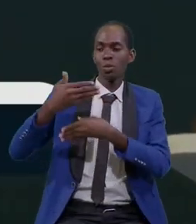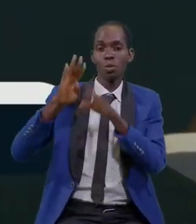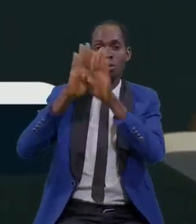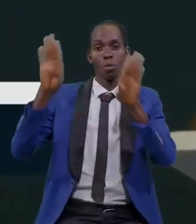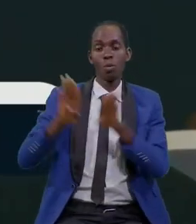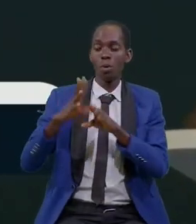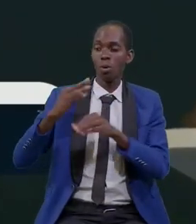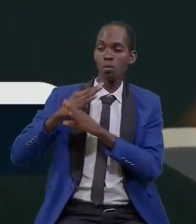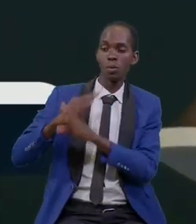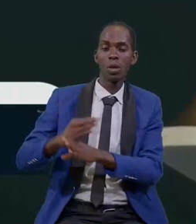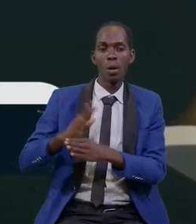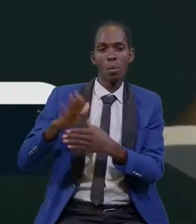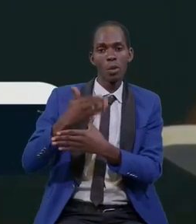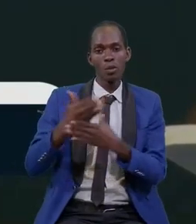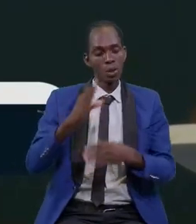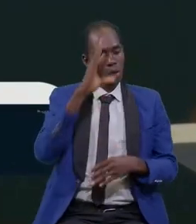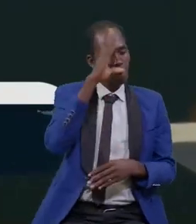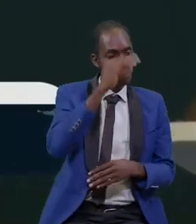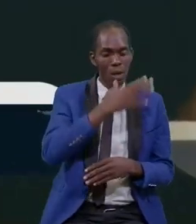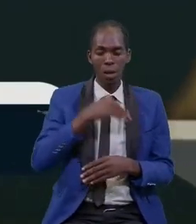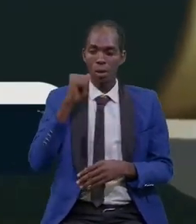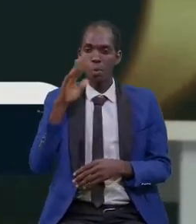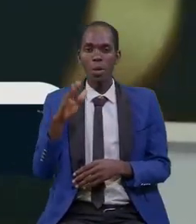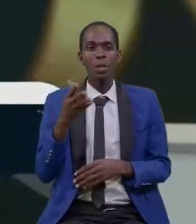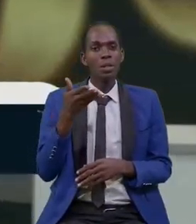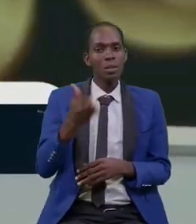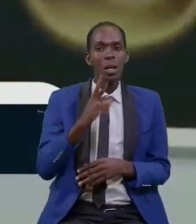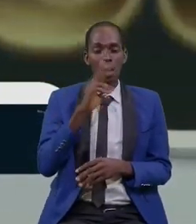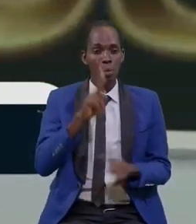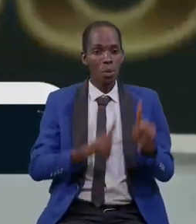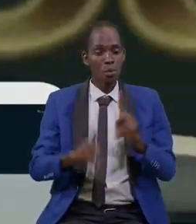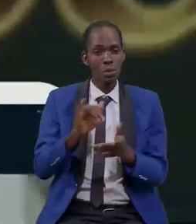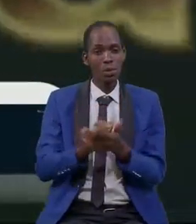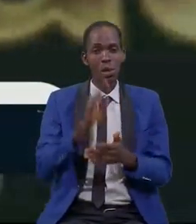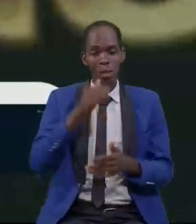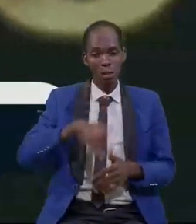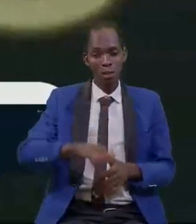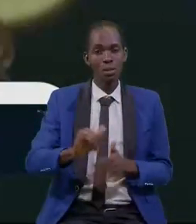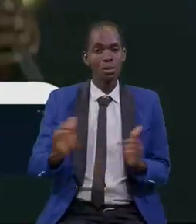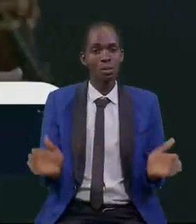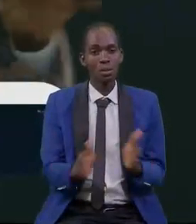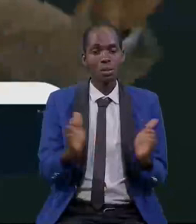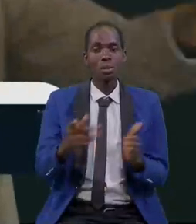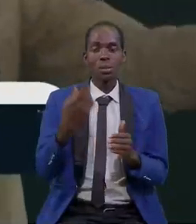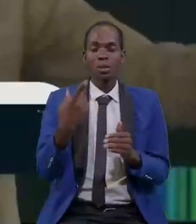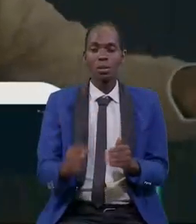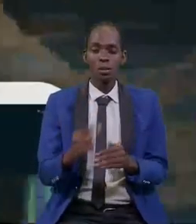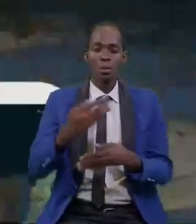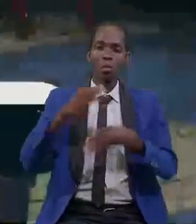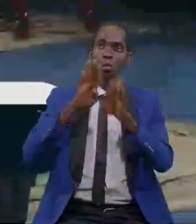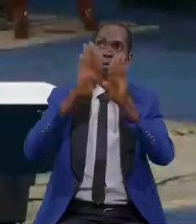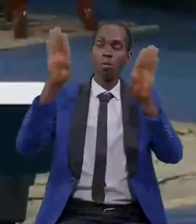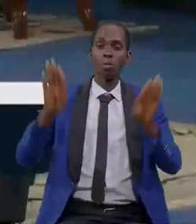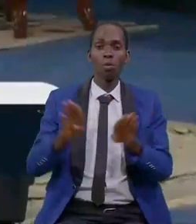séparation entre les hommes et les femmes. Il y a des gens qui continuent d'ériger un mur de séparation